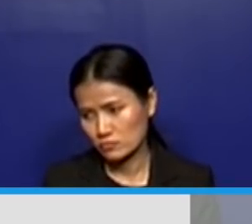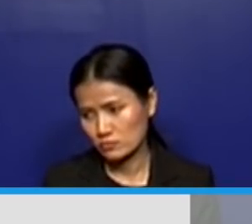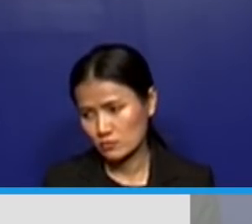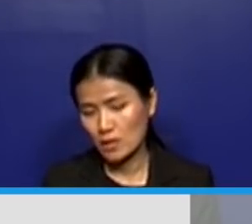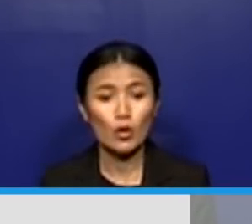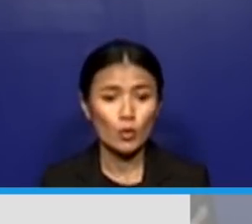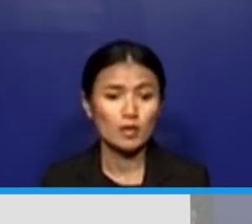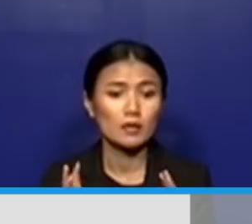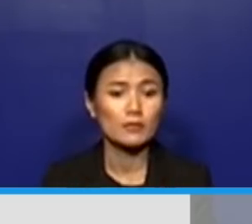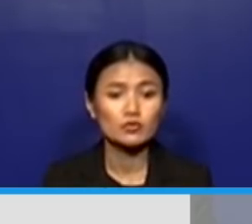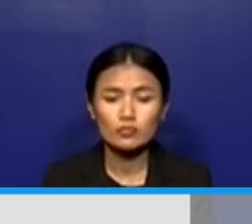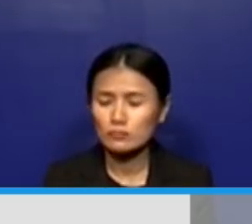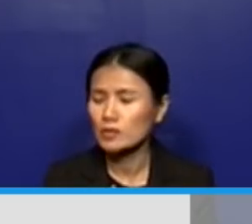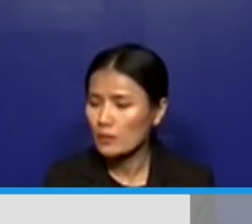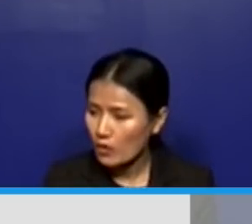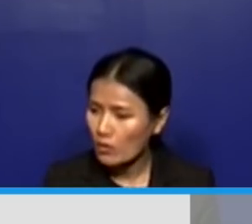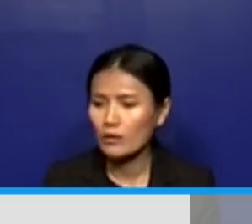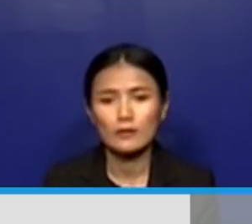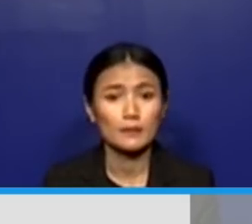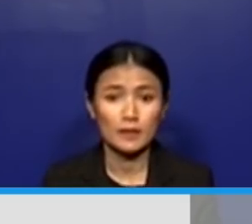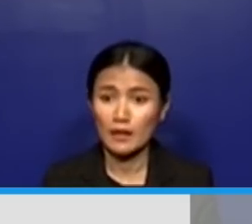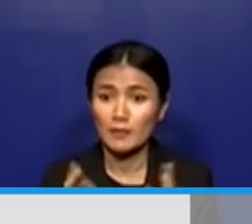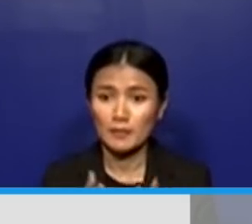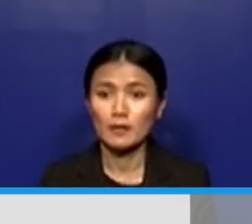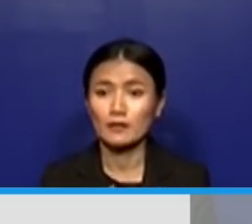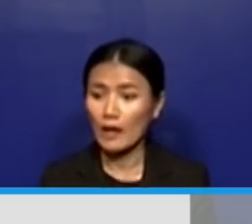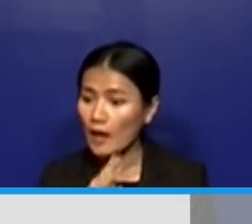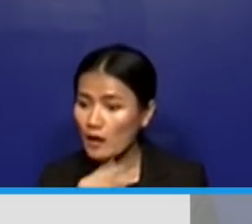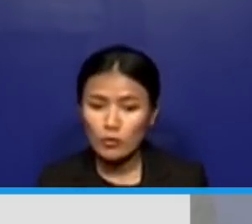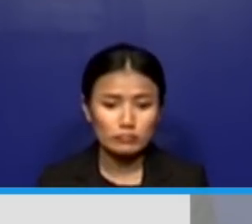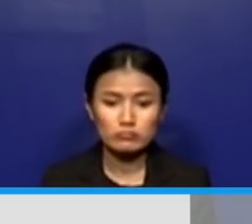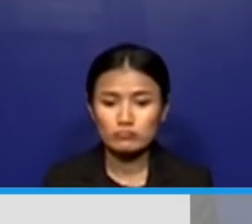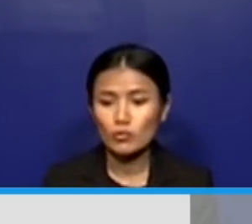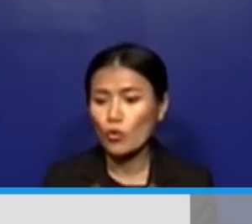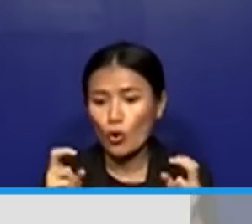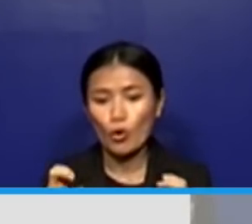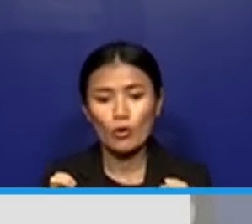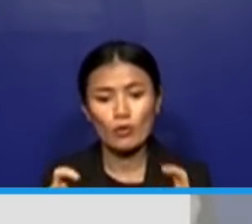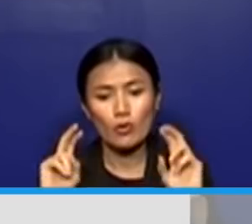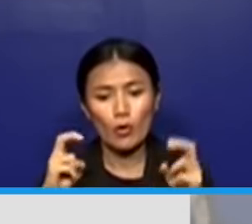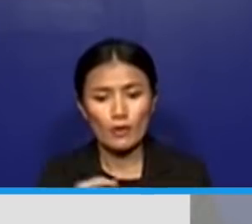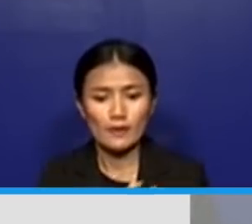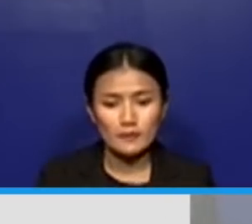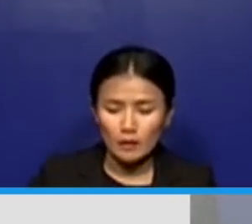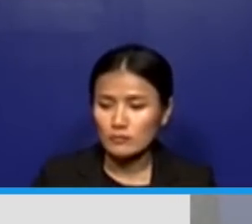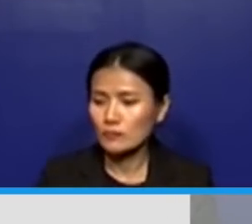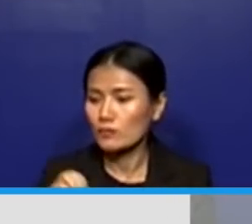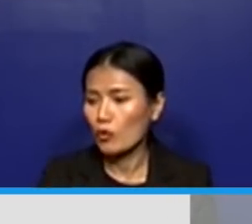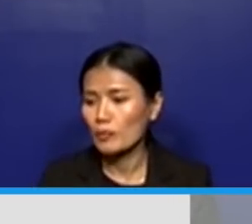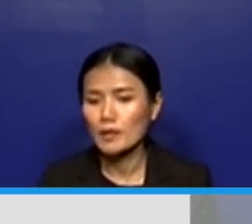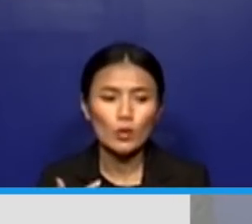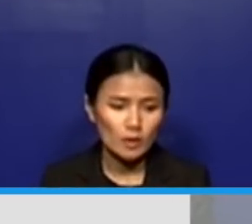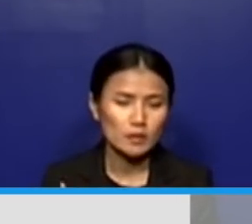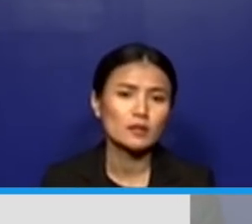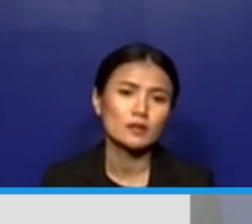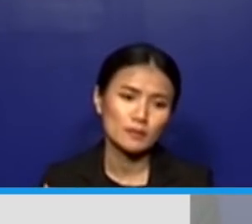บรื่นและก็จะเป็นไปด้วยดีแต่ถ้าเผื่อไม่อ่านข้ามผมก็เรียนท่านประธานว่าวันนี้มียติของท่านไ